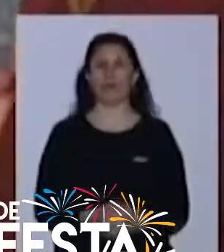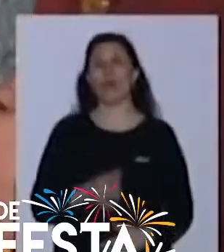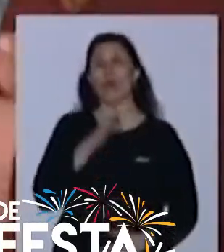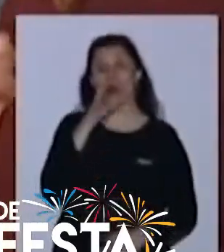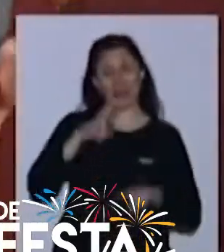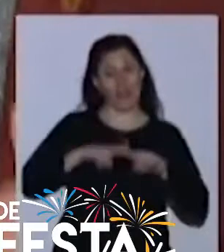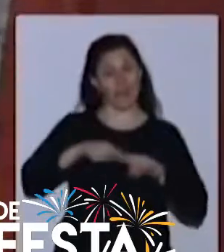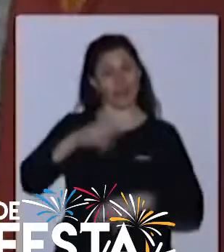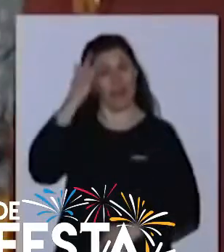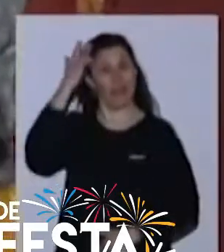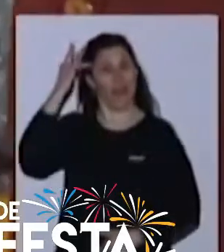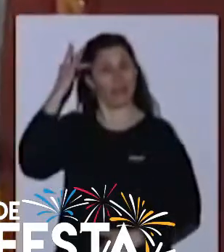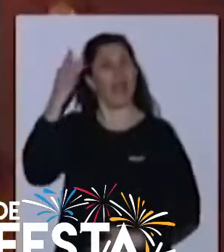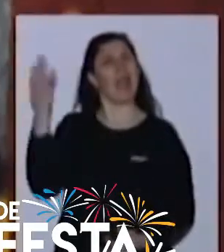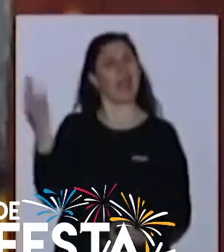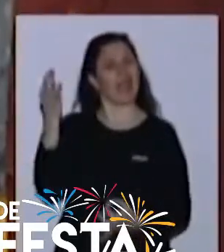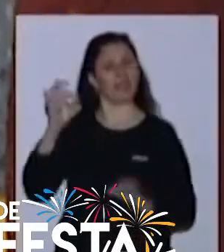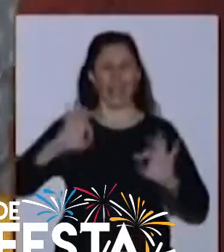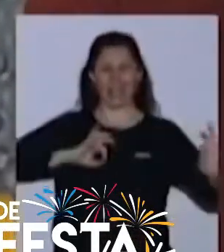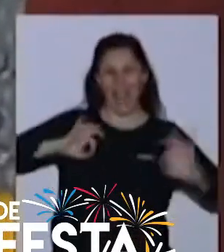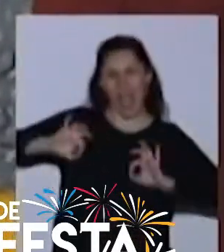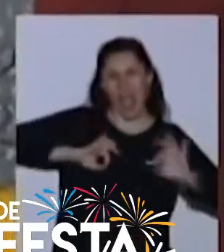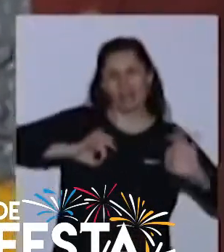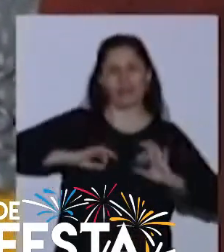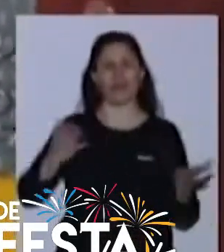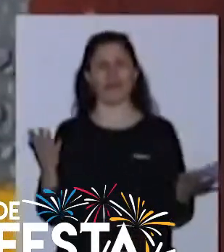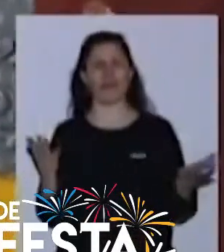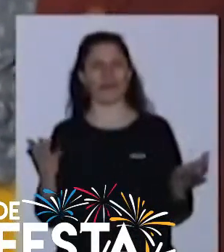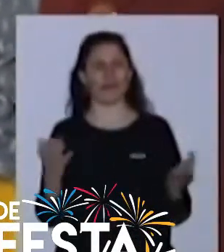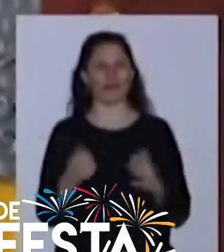Perquè les falles són teatre,